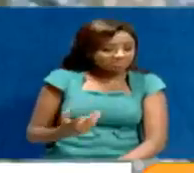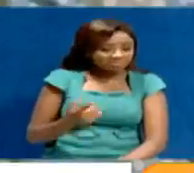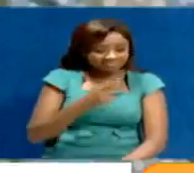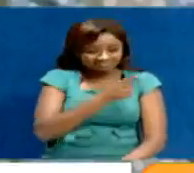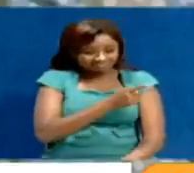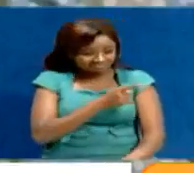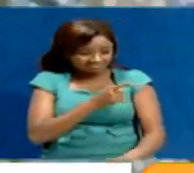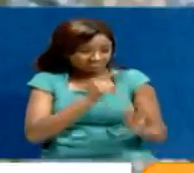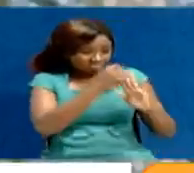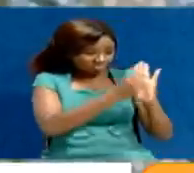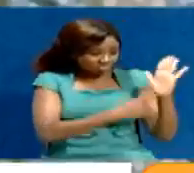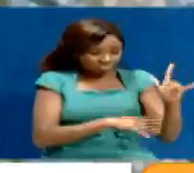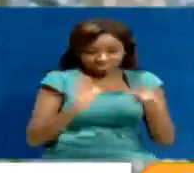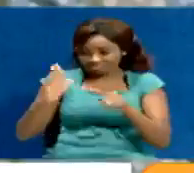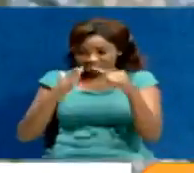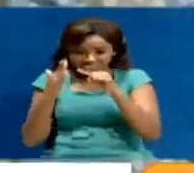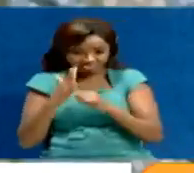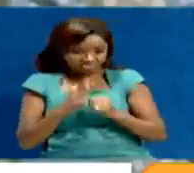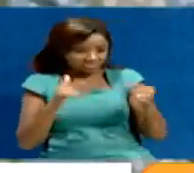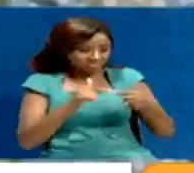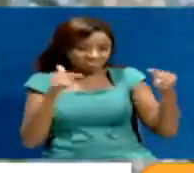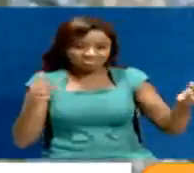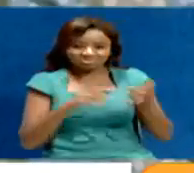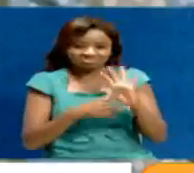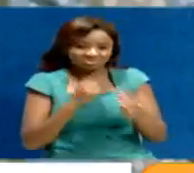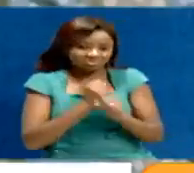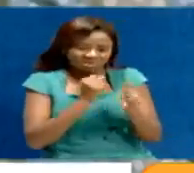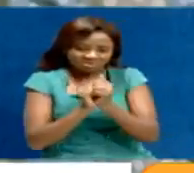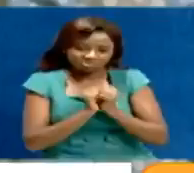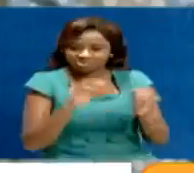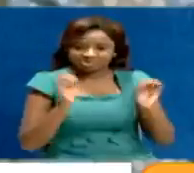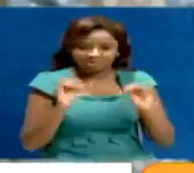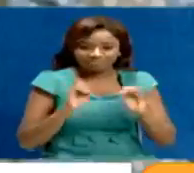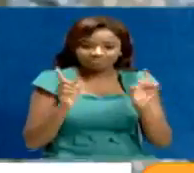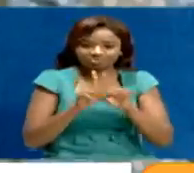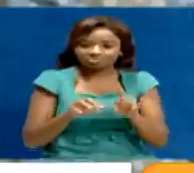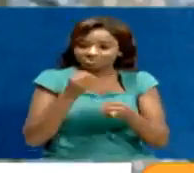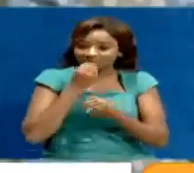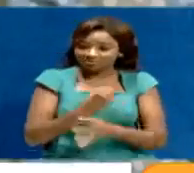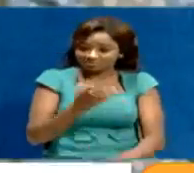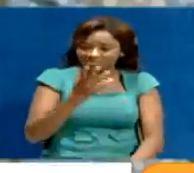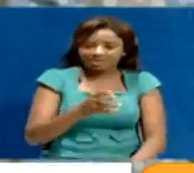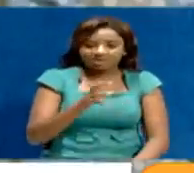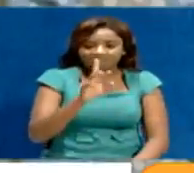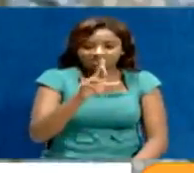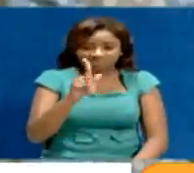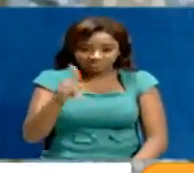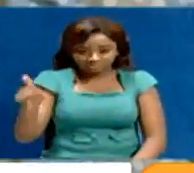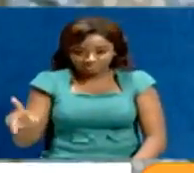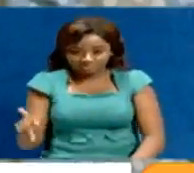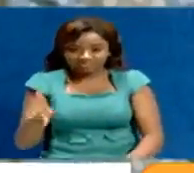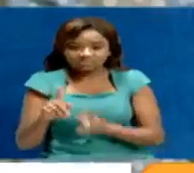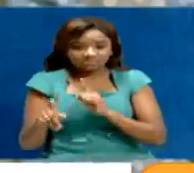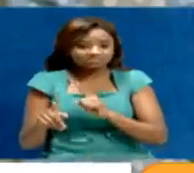yanakinzana na hivyo basi vyama hivyo haviwezi kuendelea kushirikiana. Tuju amemweleza msajili wa vyama Anderito kwamba maafisa wote wa UDA